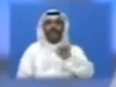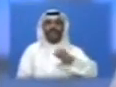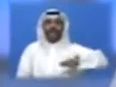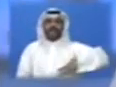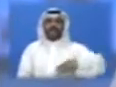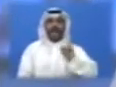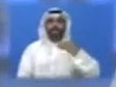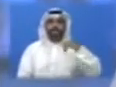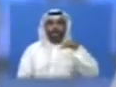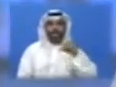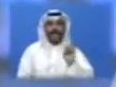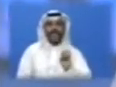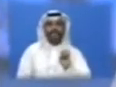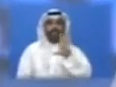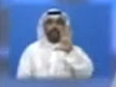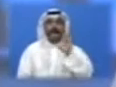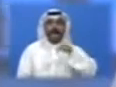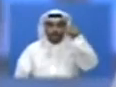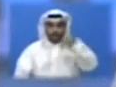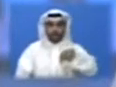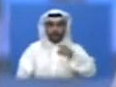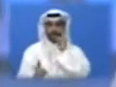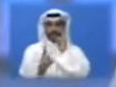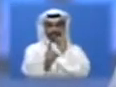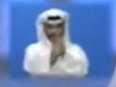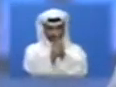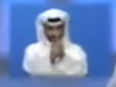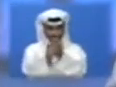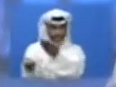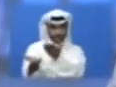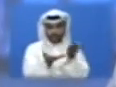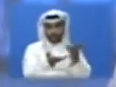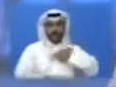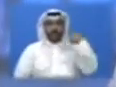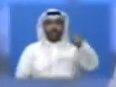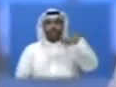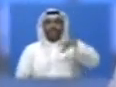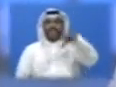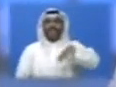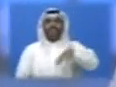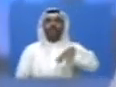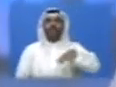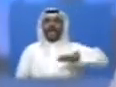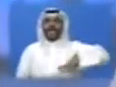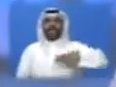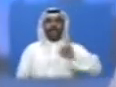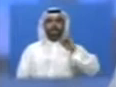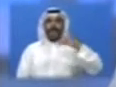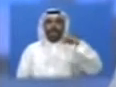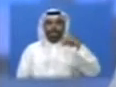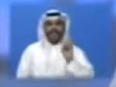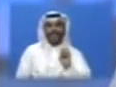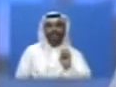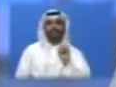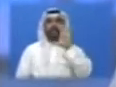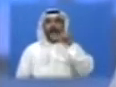الدفاع بالإنابة الشيخ محمد الخالد الحمد الصباح اليوم وبحضور وزير الدولة لشؤون مجلس الوزراء ووزير